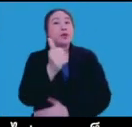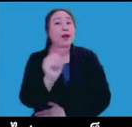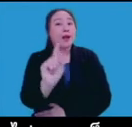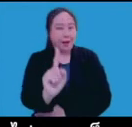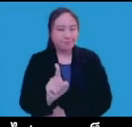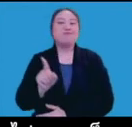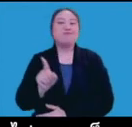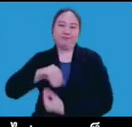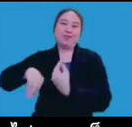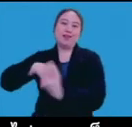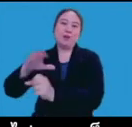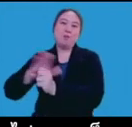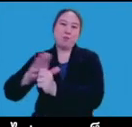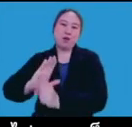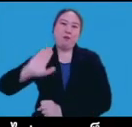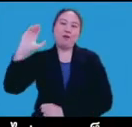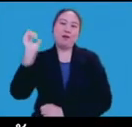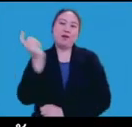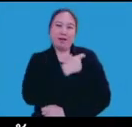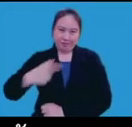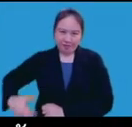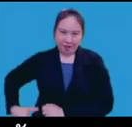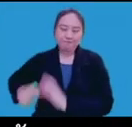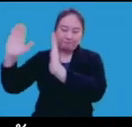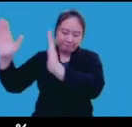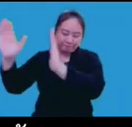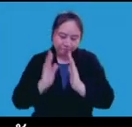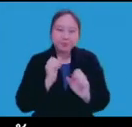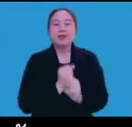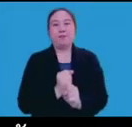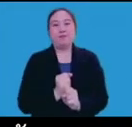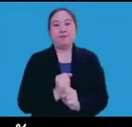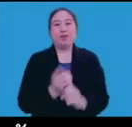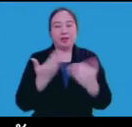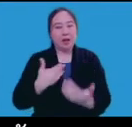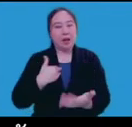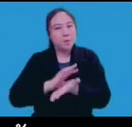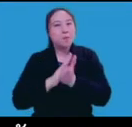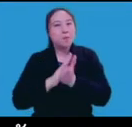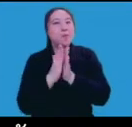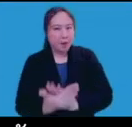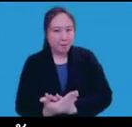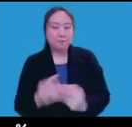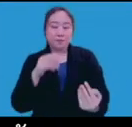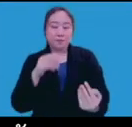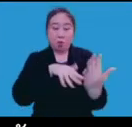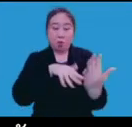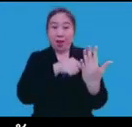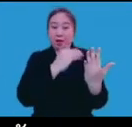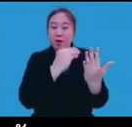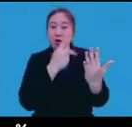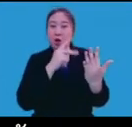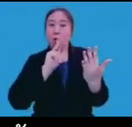การน้อมนำหลักปรัชญาเศรษฐกิจพอเพียงของพระเจ้าอยู่หัวค่ะมาใช้แล้วก็เราก็มาประยุกต์สู่พวกหนองนาโมเดล